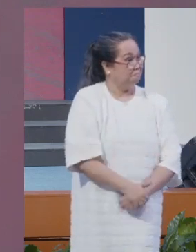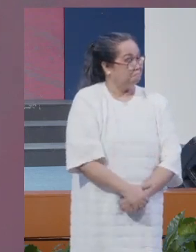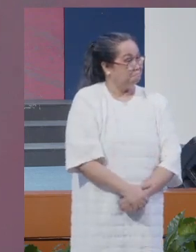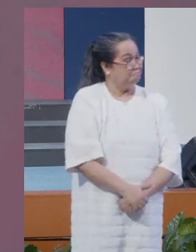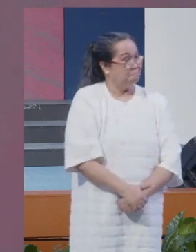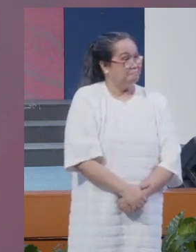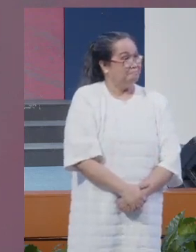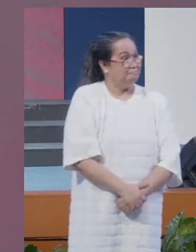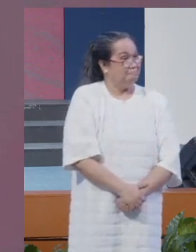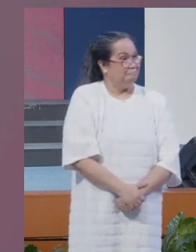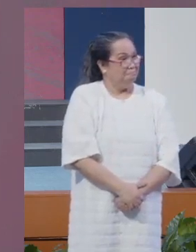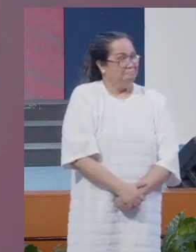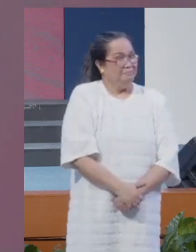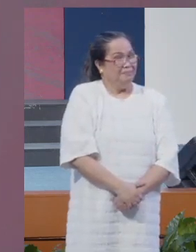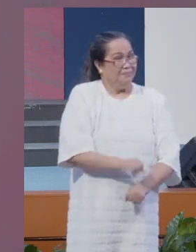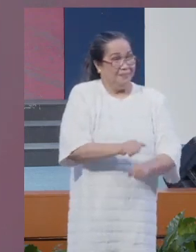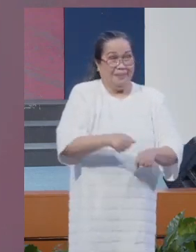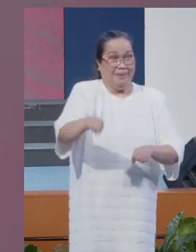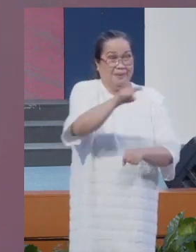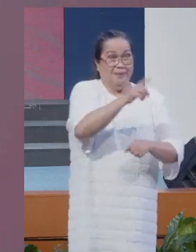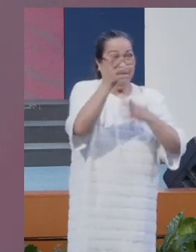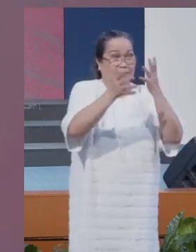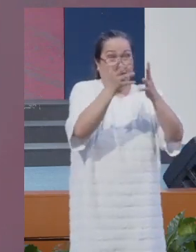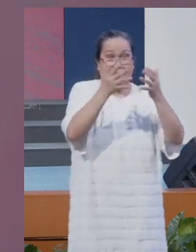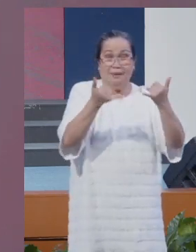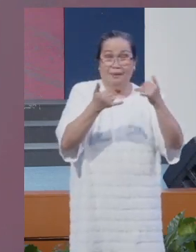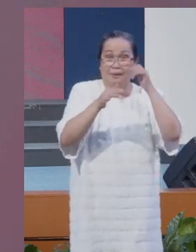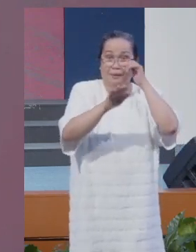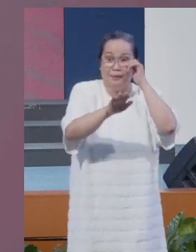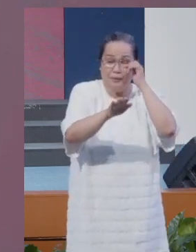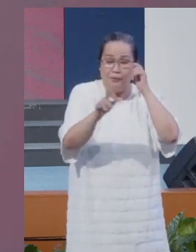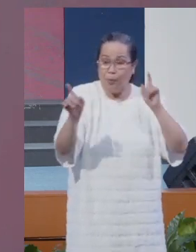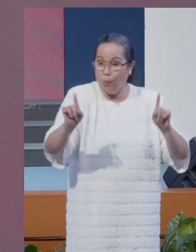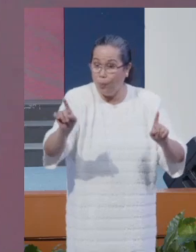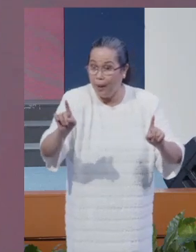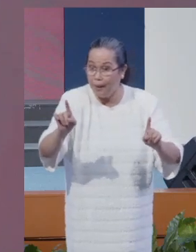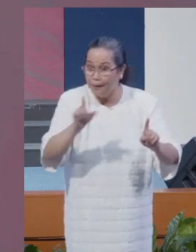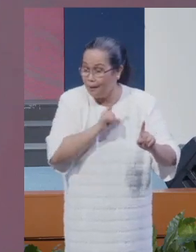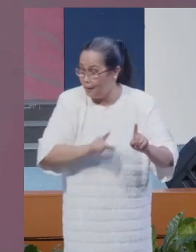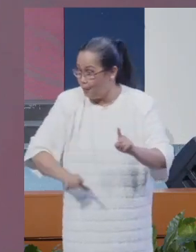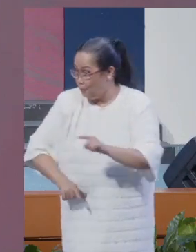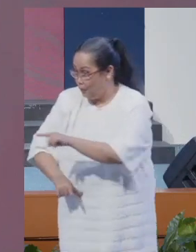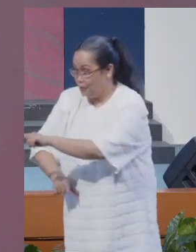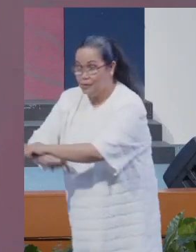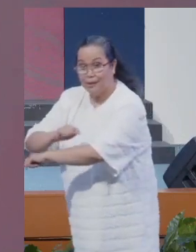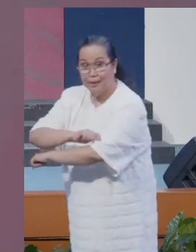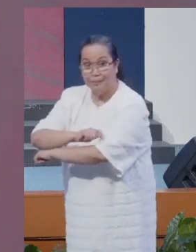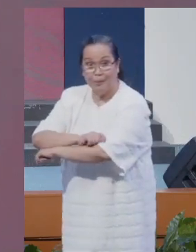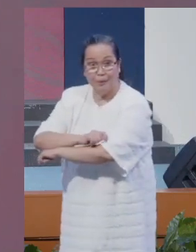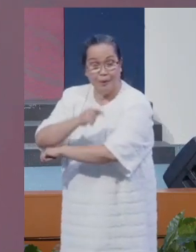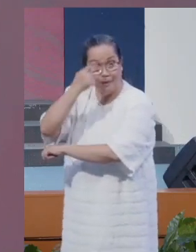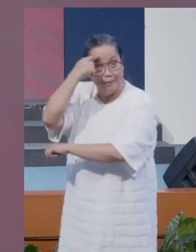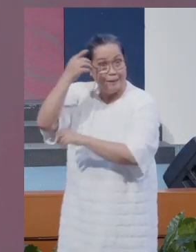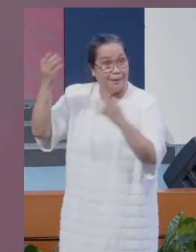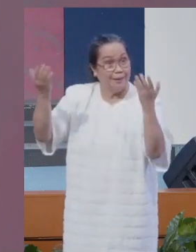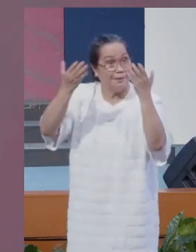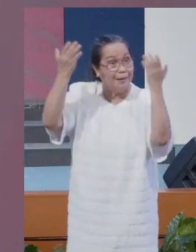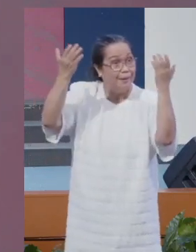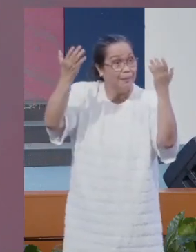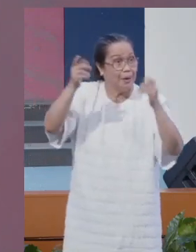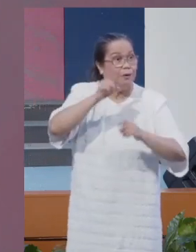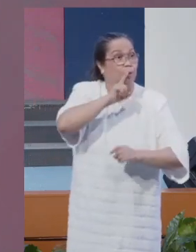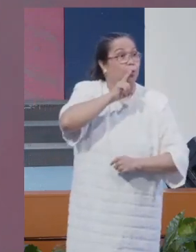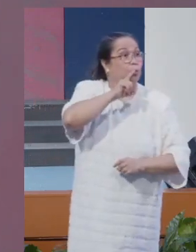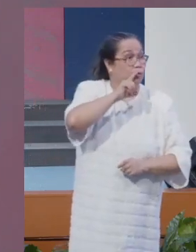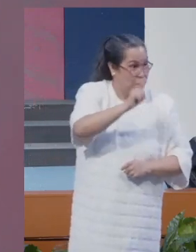Kaya mga kapatid, kaya tayo nagdiriwang ngayong hapong ito ng Lord's Table. Ipinagdiriwang natin ang totoo